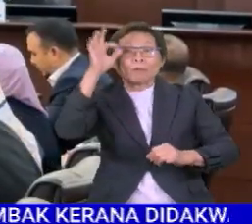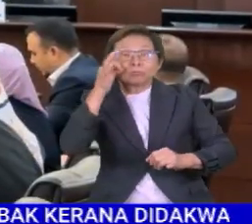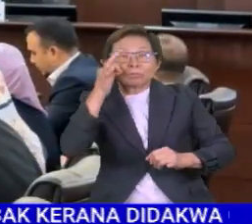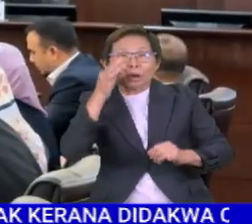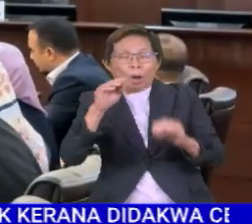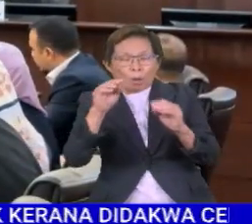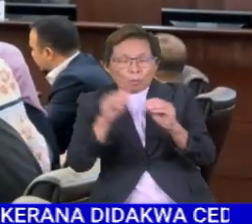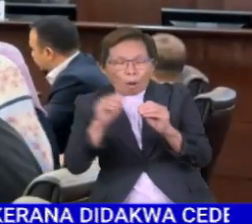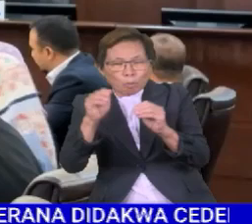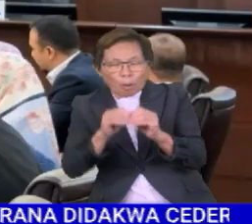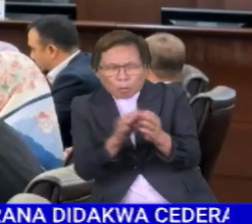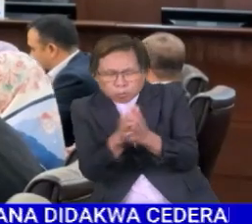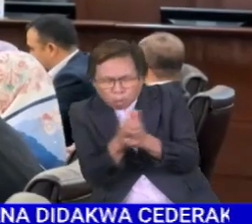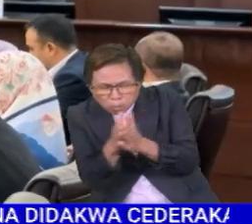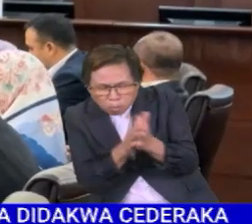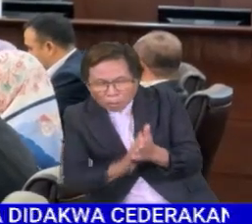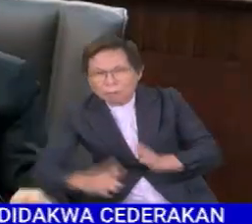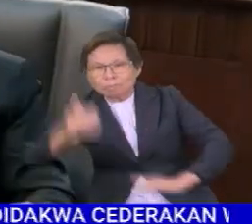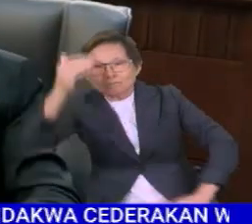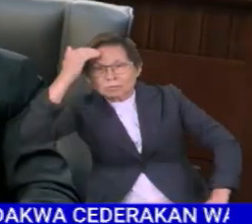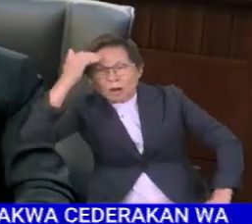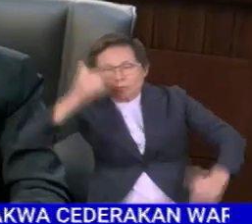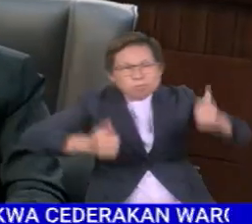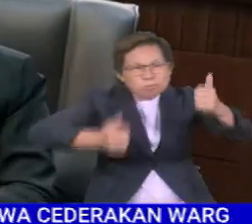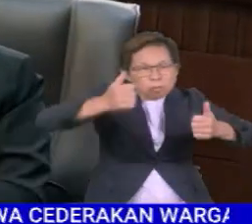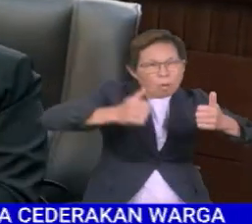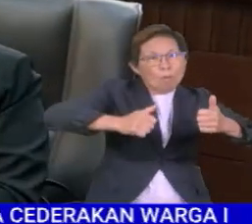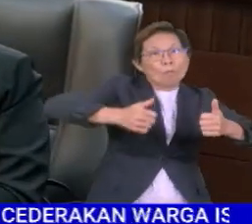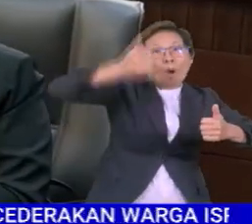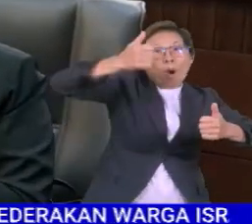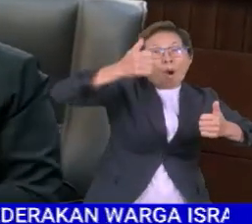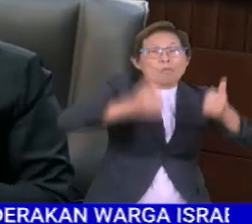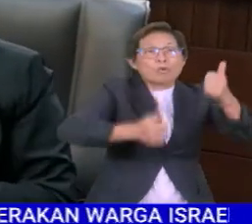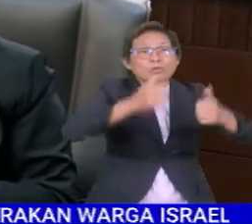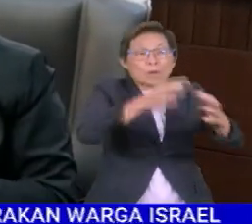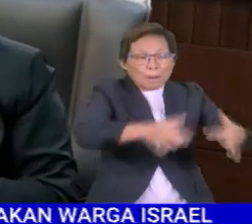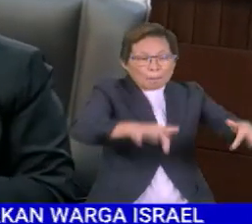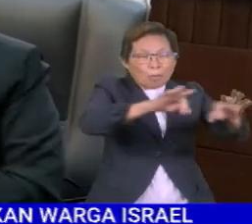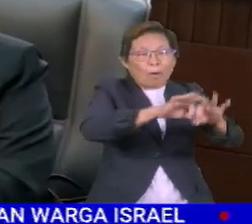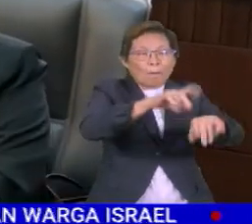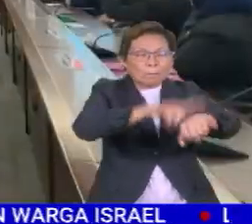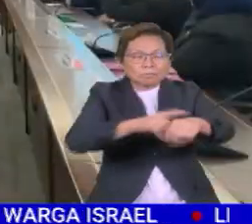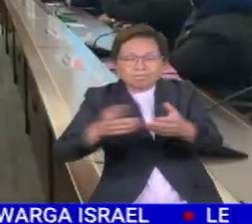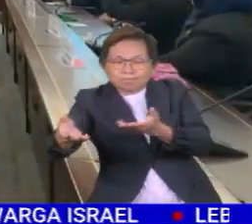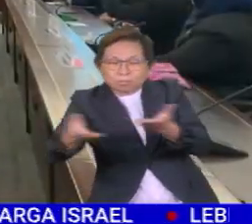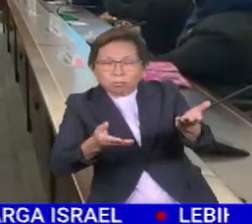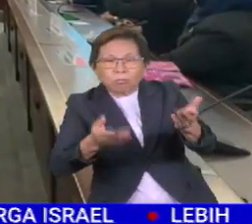agar meningkatkan usaha dan tahu keutamaan ketika berkhidmat kepada rakyat.